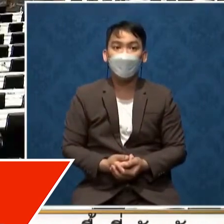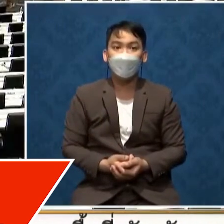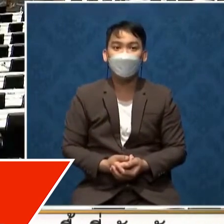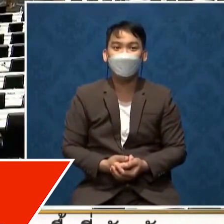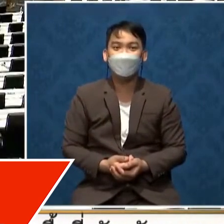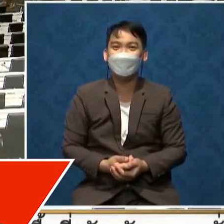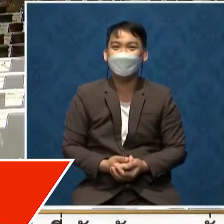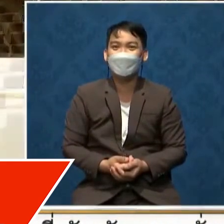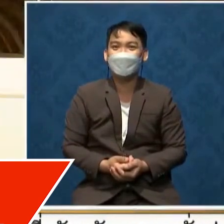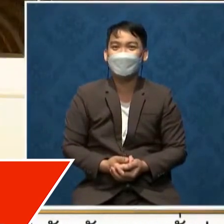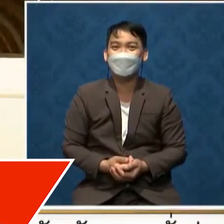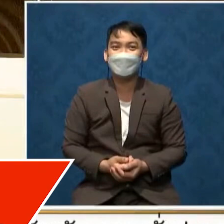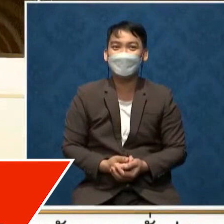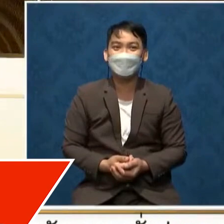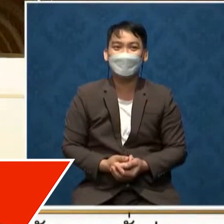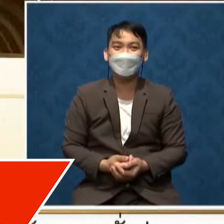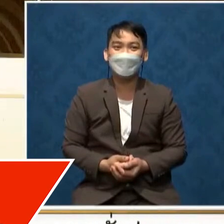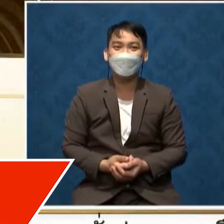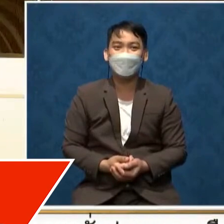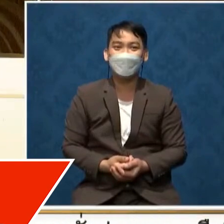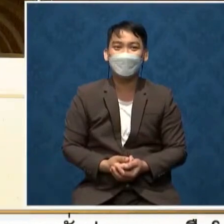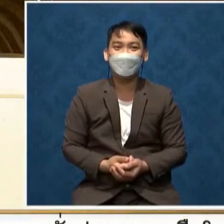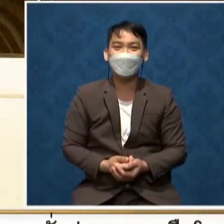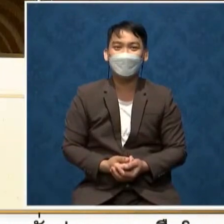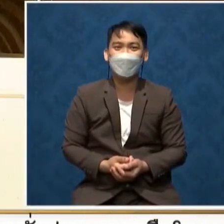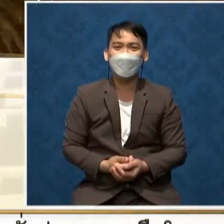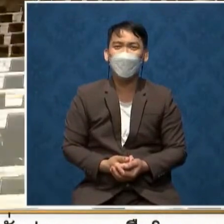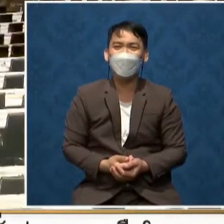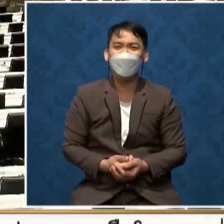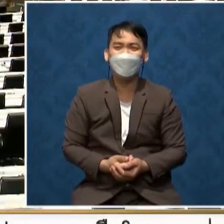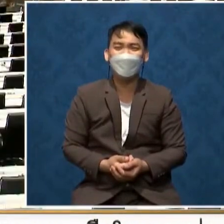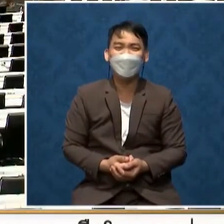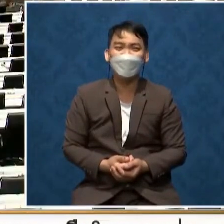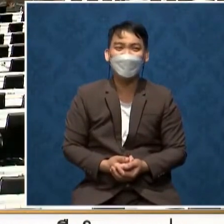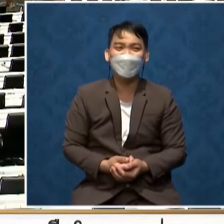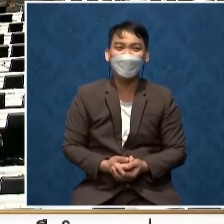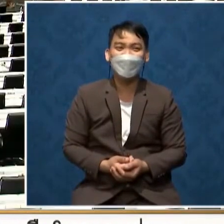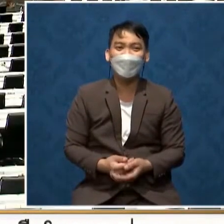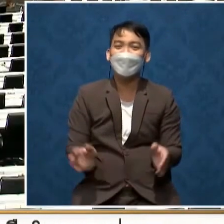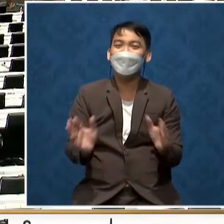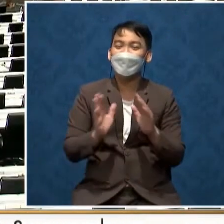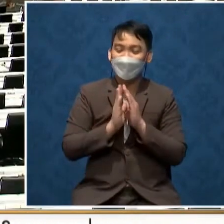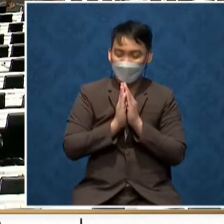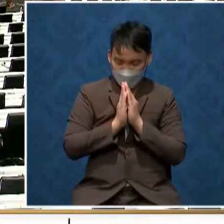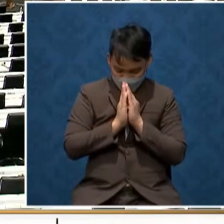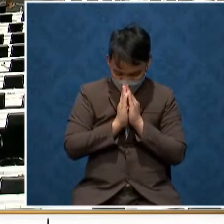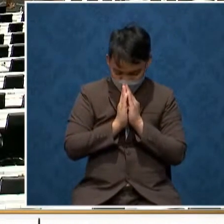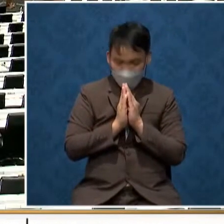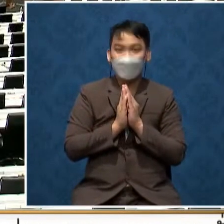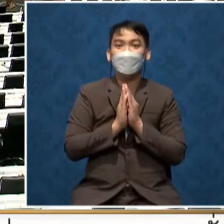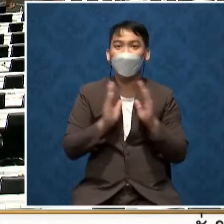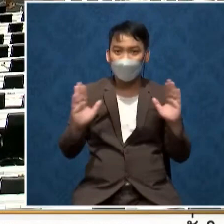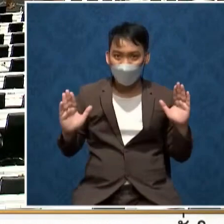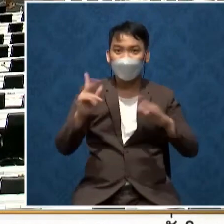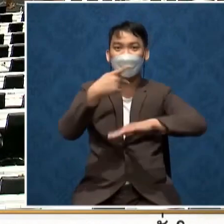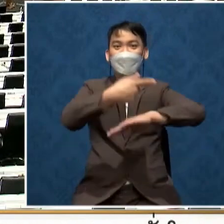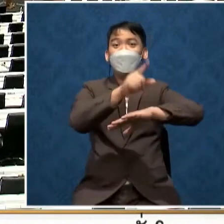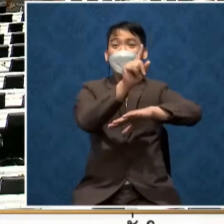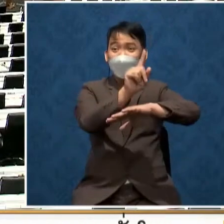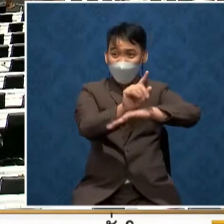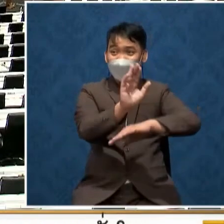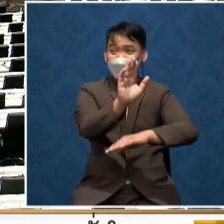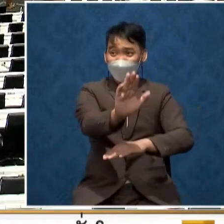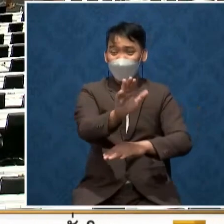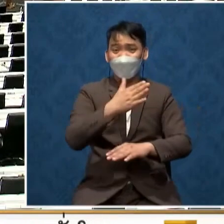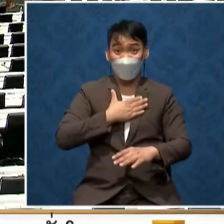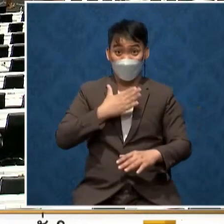ตีมีอะไรจะตอบไหมครับเชิญครับ ครับกราบขอบคุณท่านประธานครับผมก็คงมี